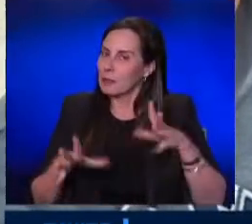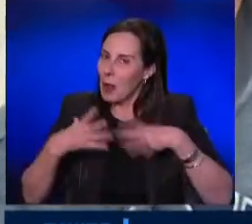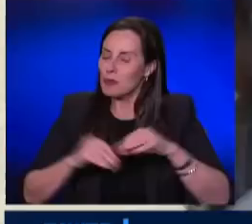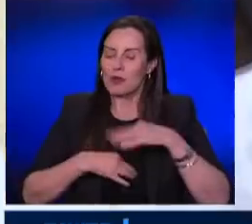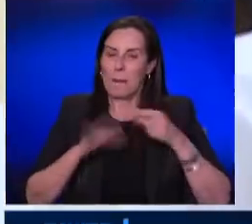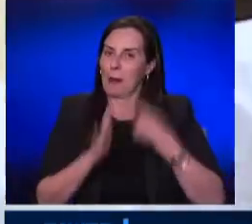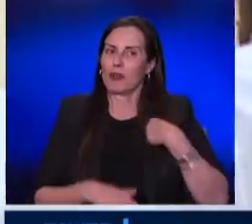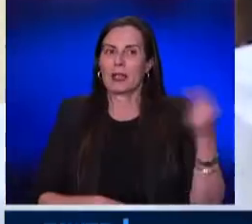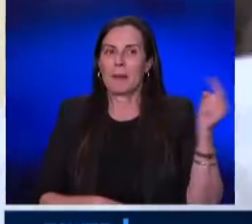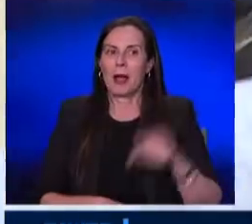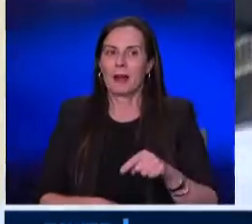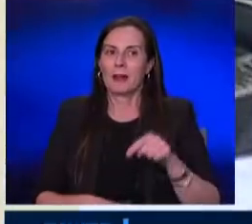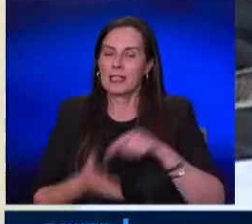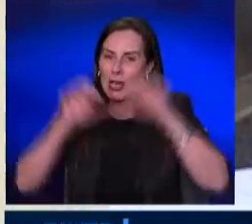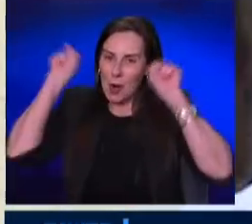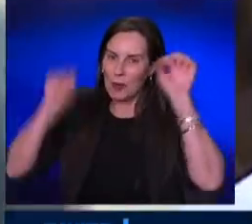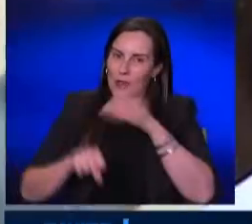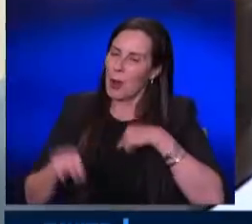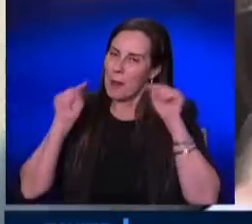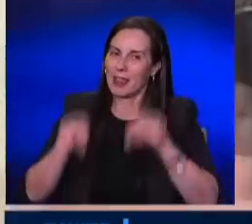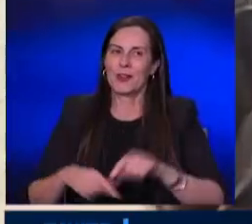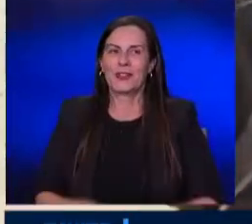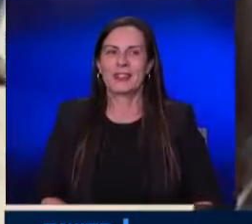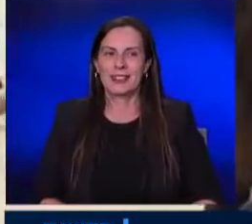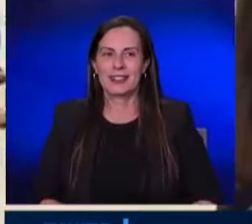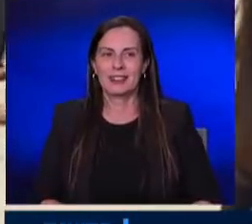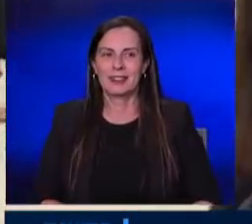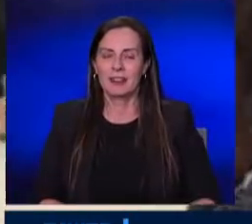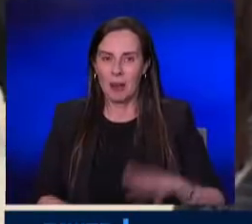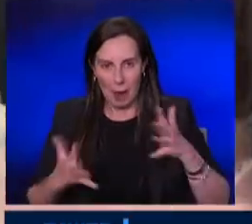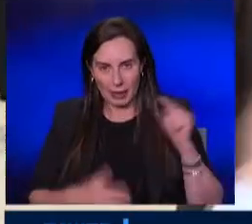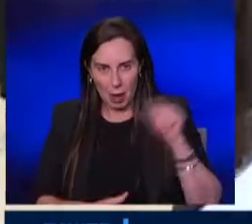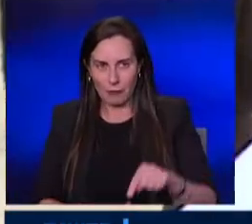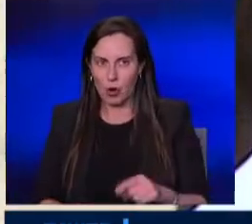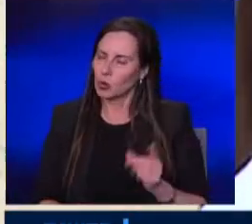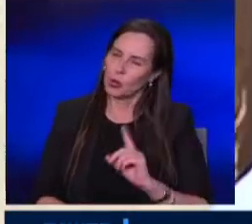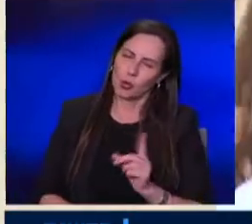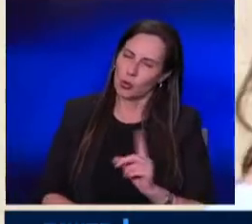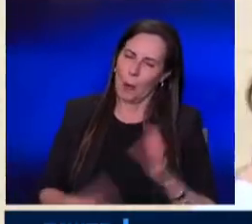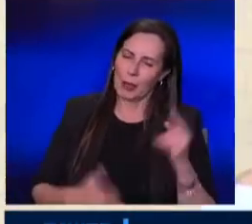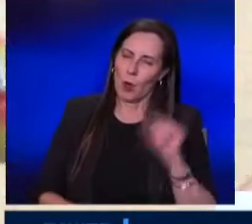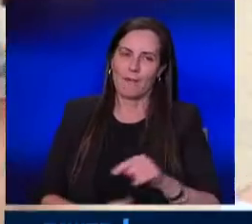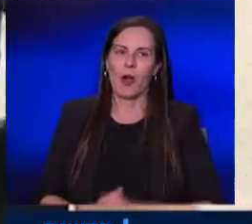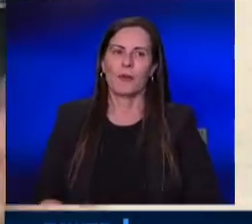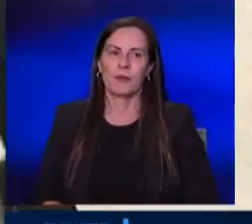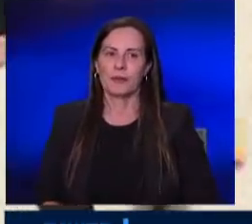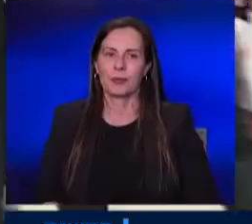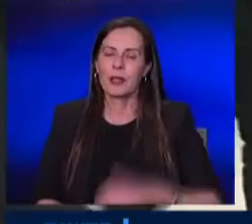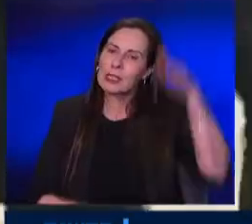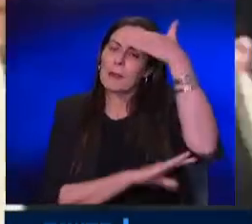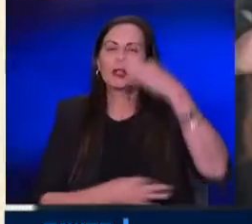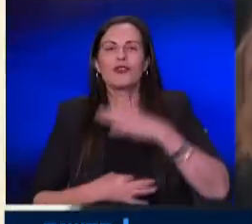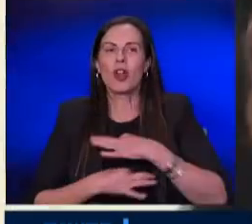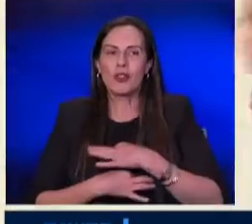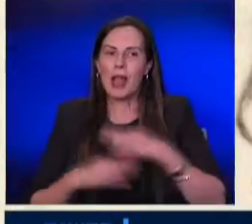המשפחה שלי. באנו לכבוד היום הולדת שלו. חששתם להגיע בכבוד המ... לא. זה המדינה